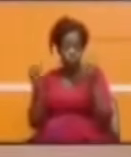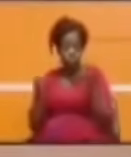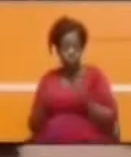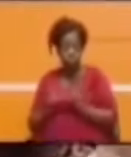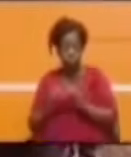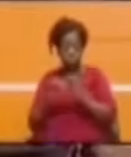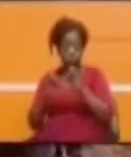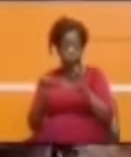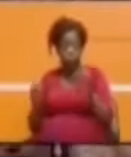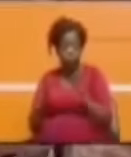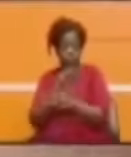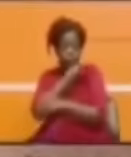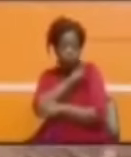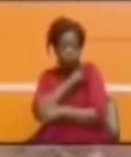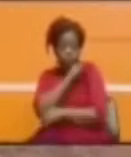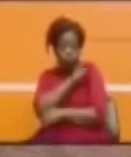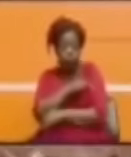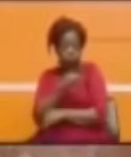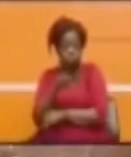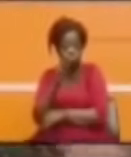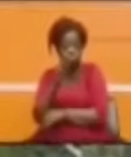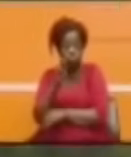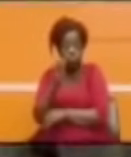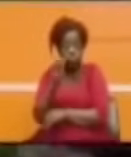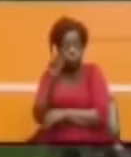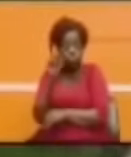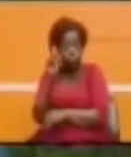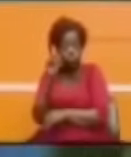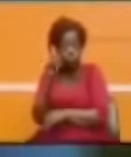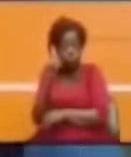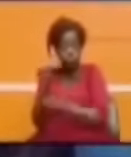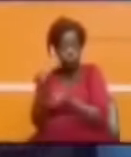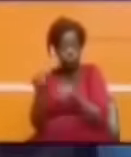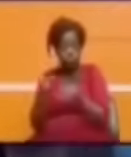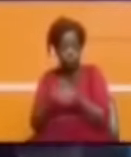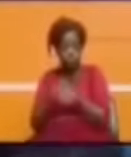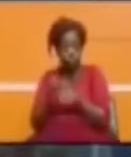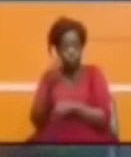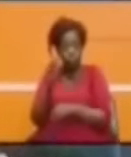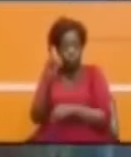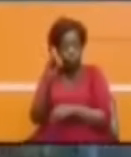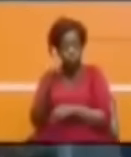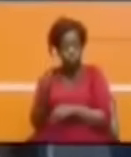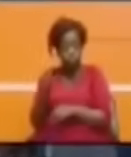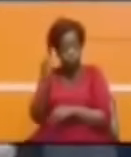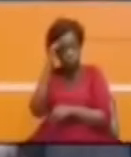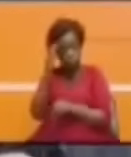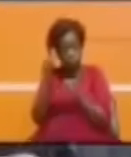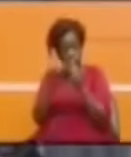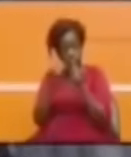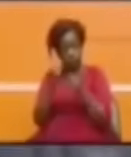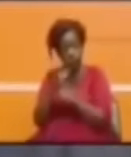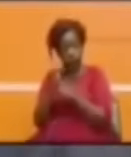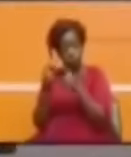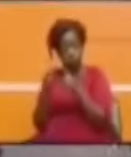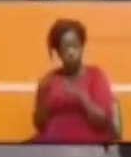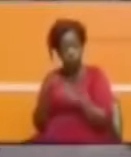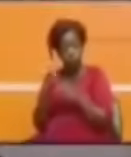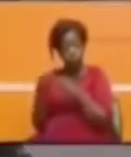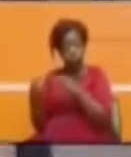erya Denson Health Training Schools e Kasana Luweero ery'omu baka Dense Kabira, poliisi ng'ery'omu n'ebitongole ebyenjawulo